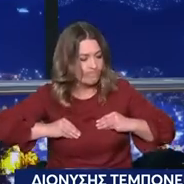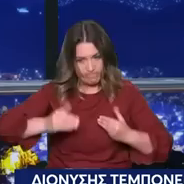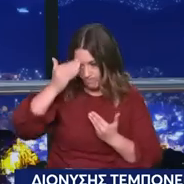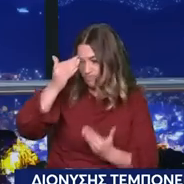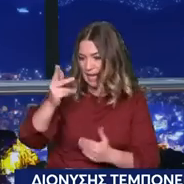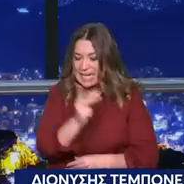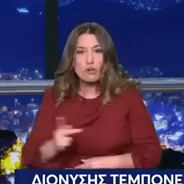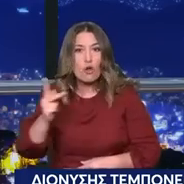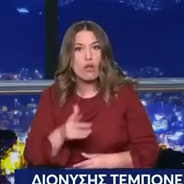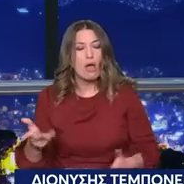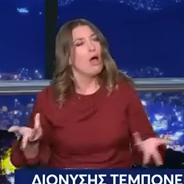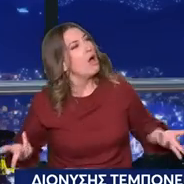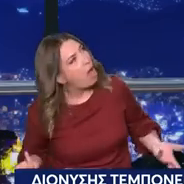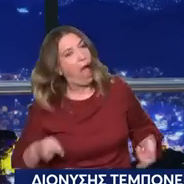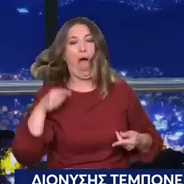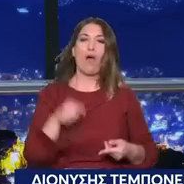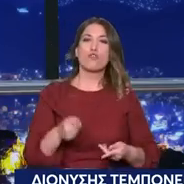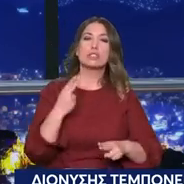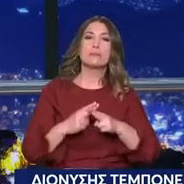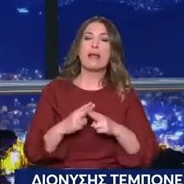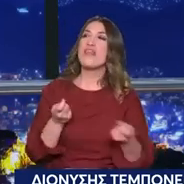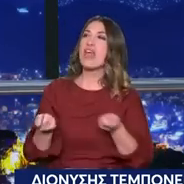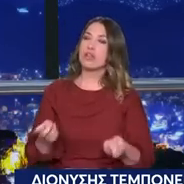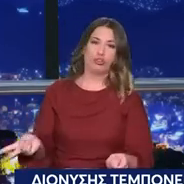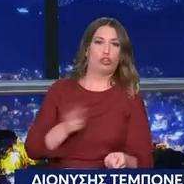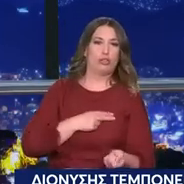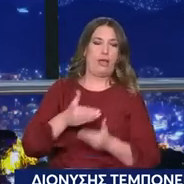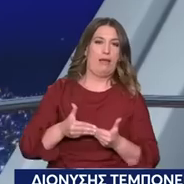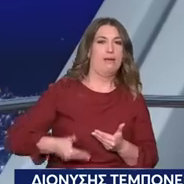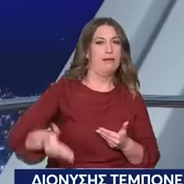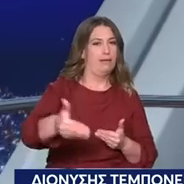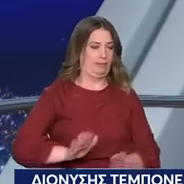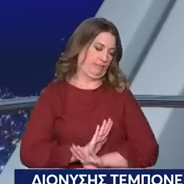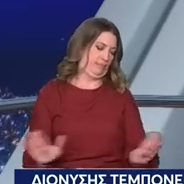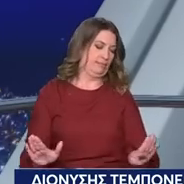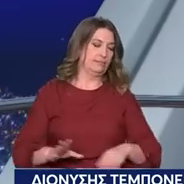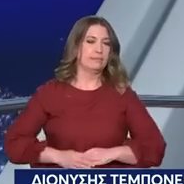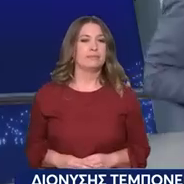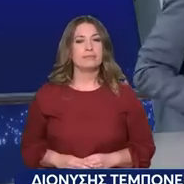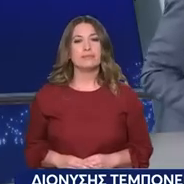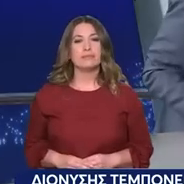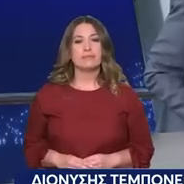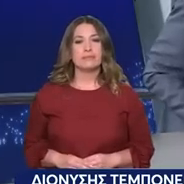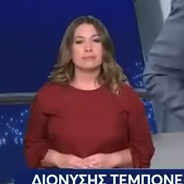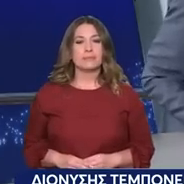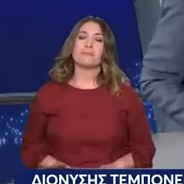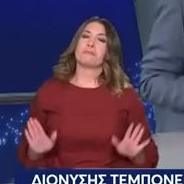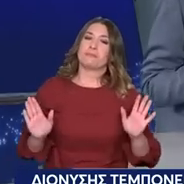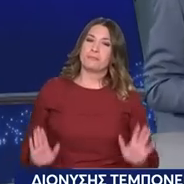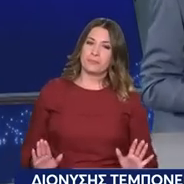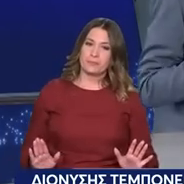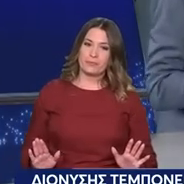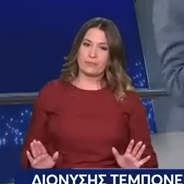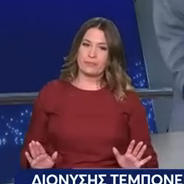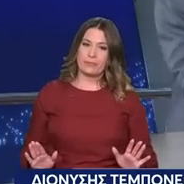της συνετής διαχείρισης και διακυβέρνησης, η οποία έγινε την τετραετία 2015-2019. Εάν επιμένουμε τόσο πολύ